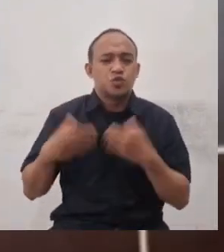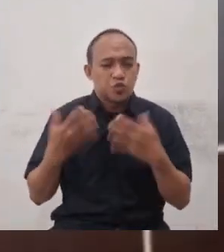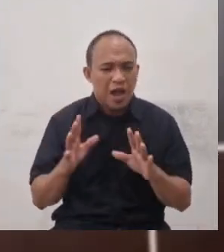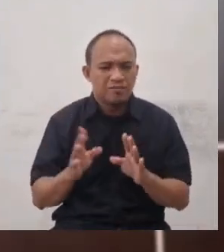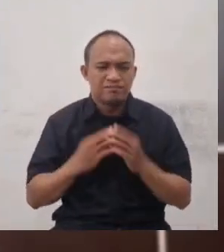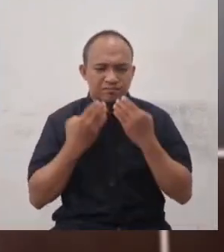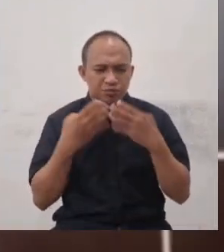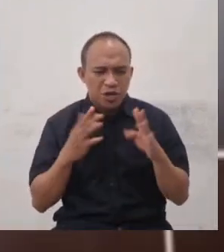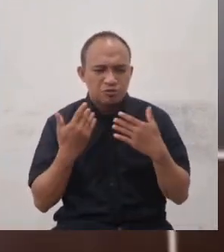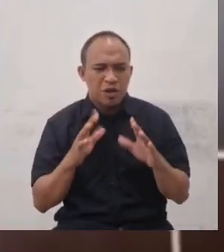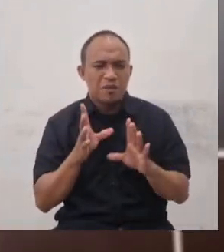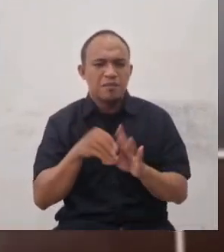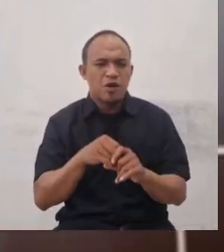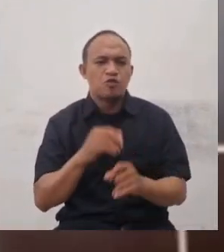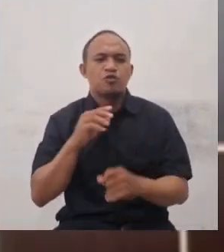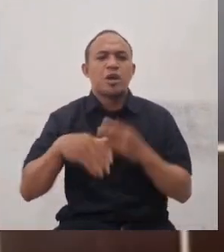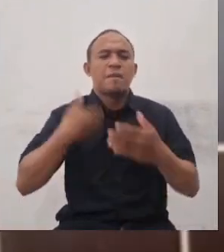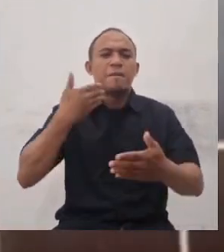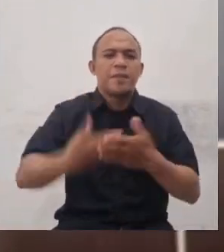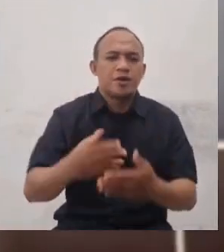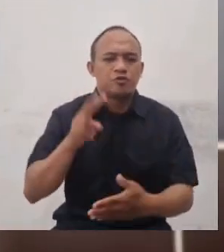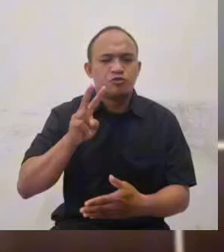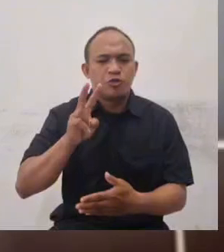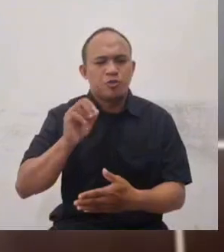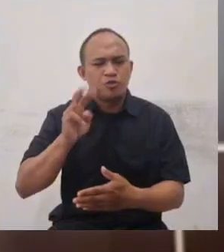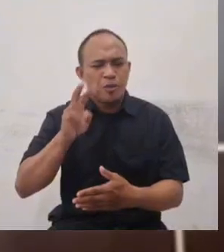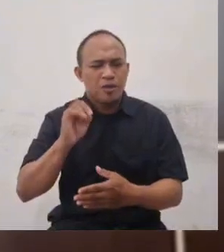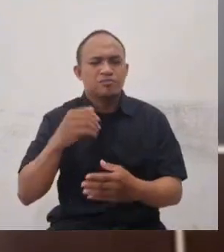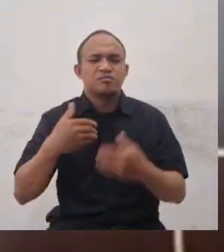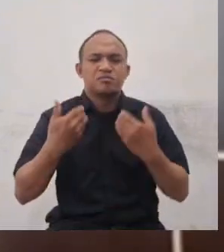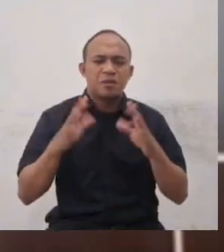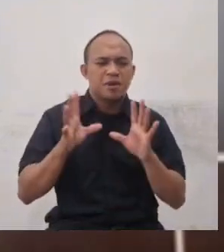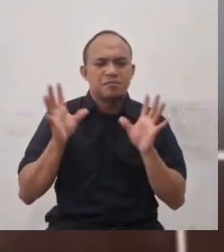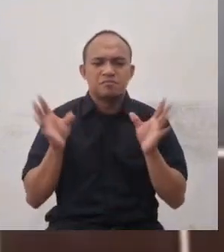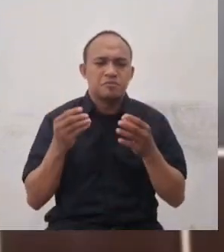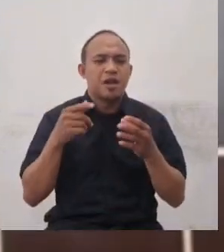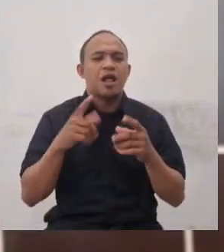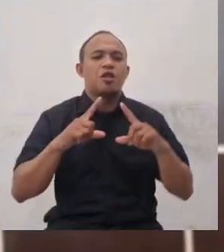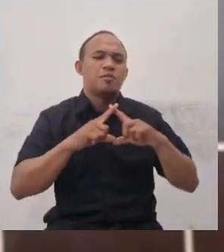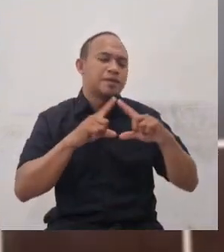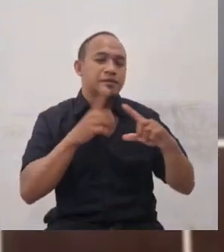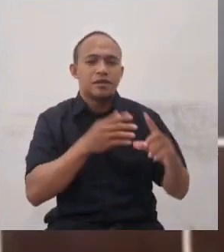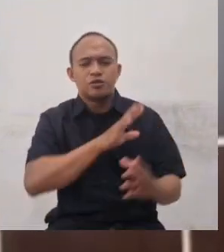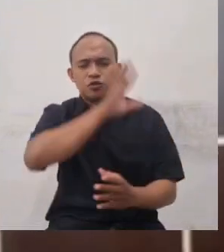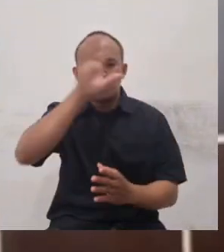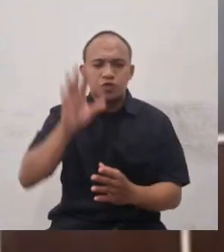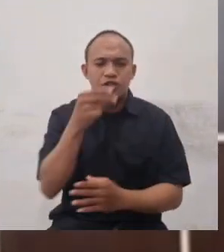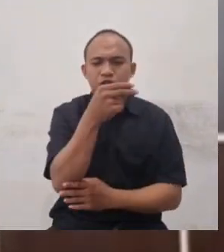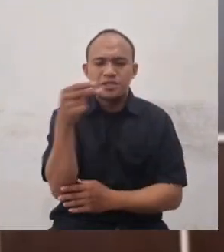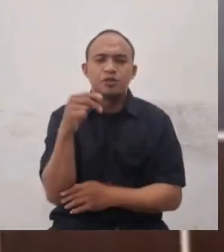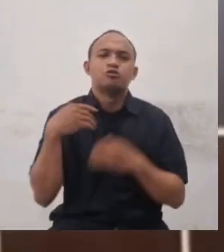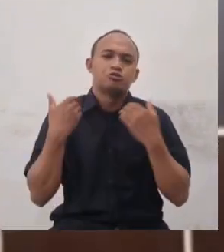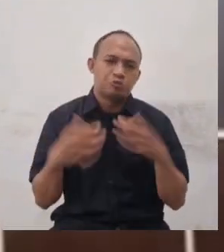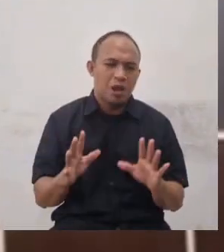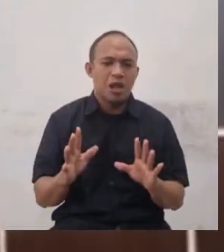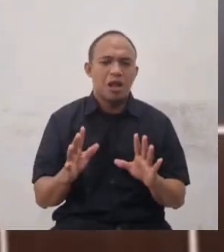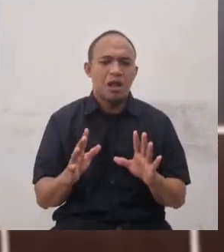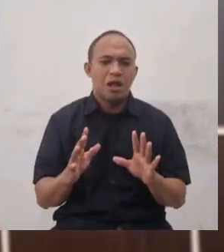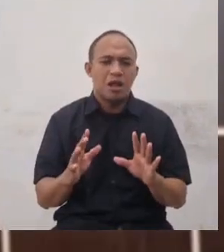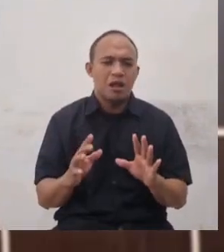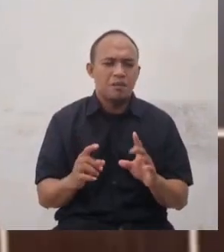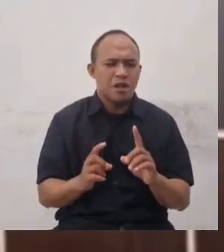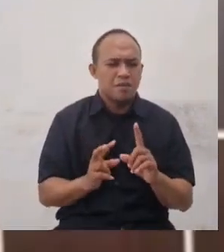kita laksanakan dari 2020 sampai dengan saat ini. Alumni yang ada saat ini seluruh Indonesia itu